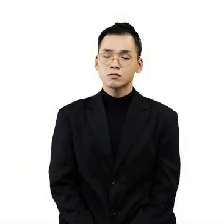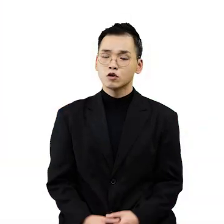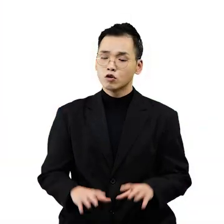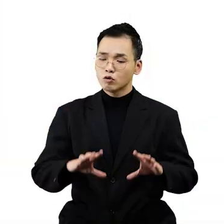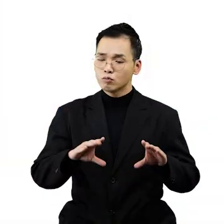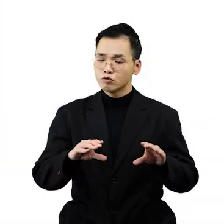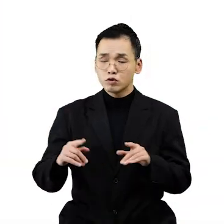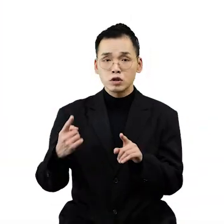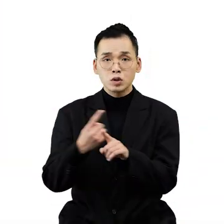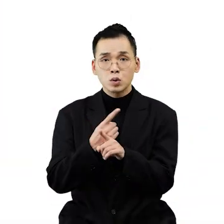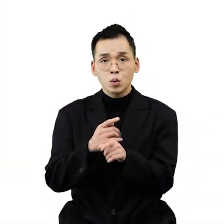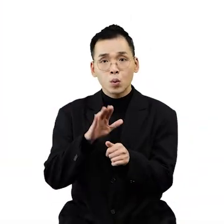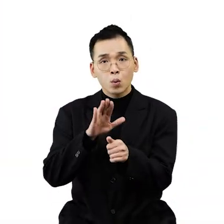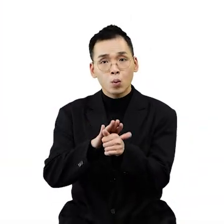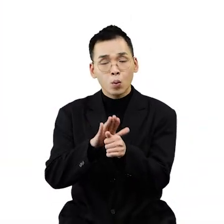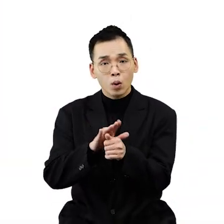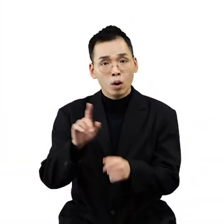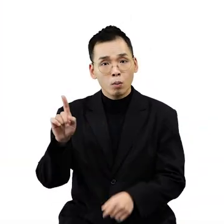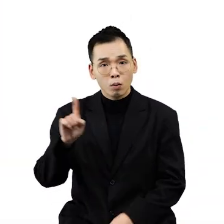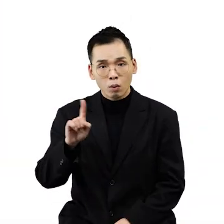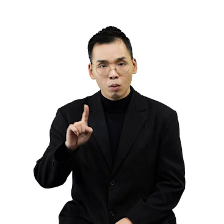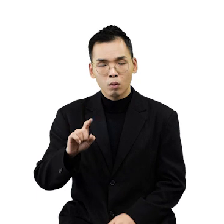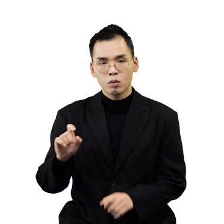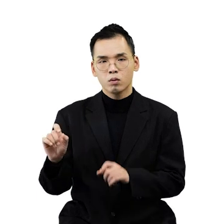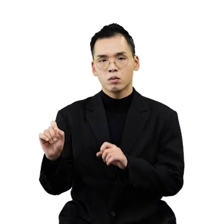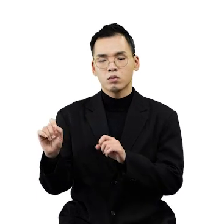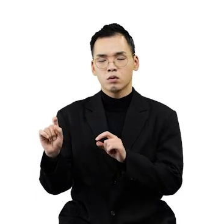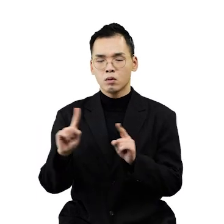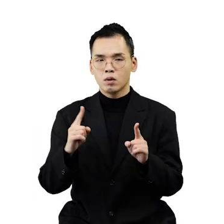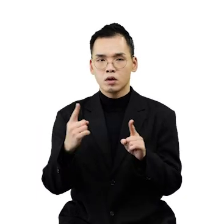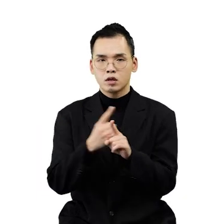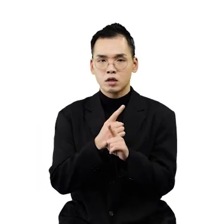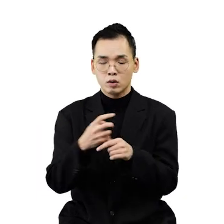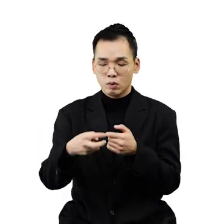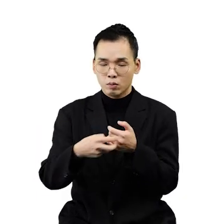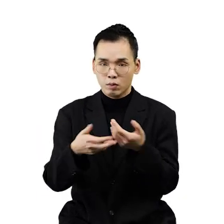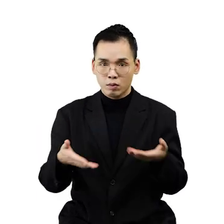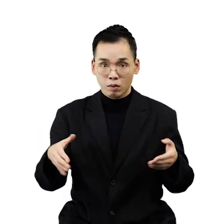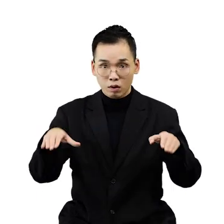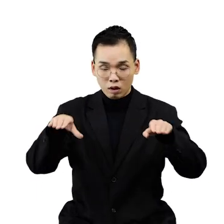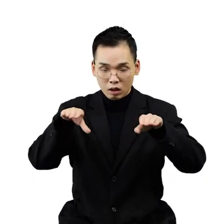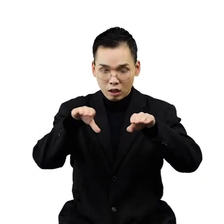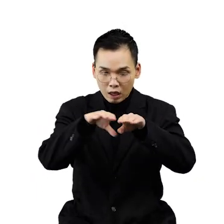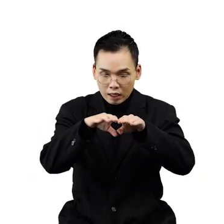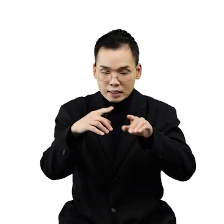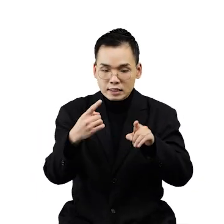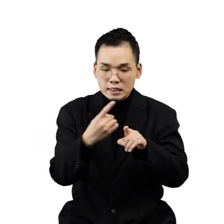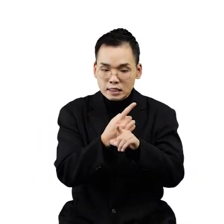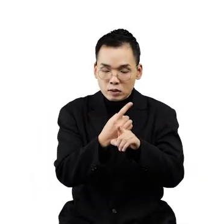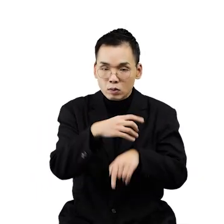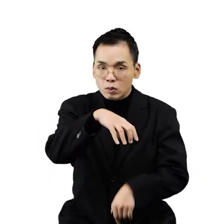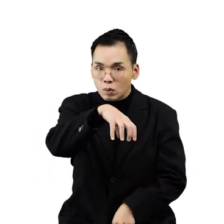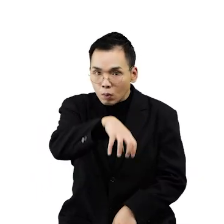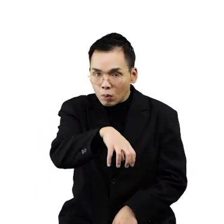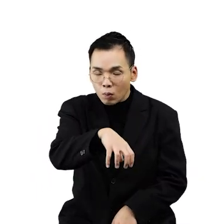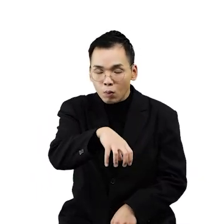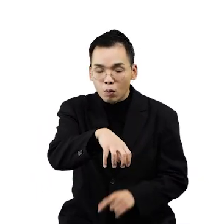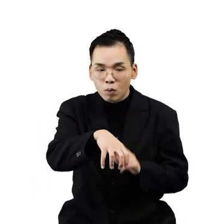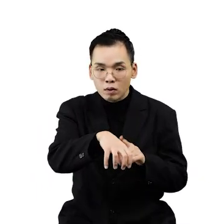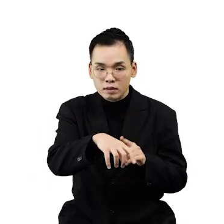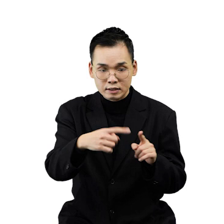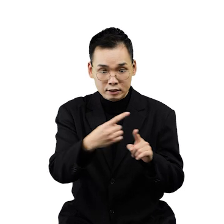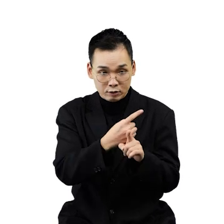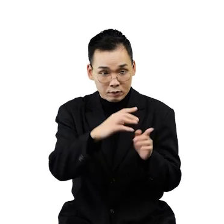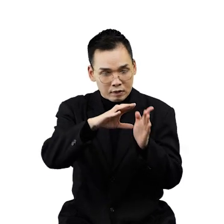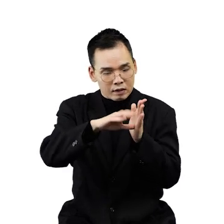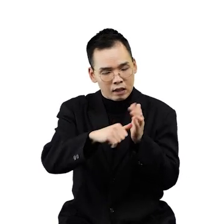물리치료 보조 직무란 재활치료 의료기관 내 물리치료실에서 물리치료사가 수행하는 업무를 보조하는